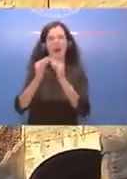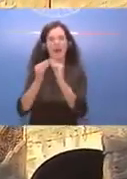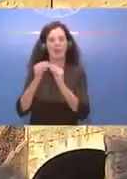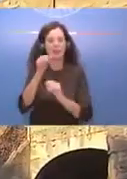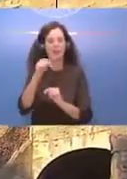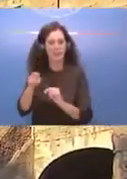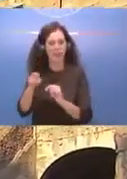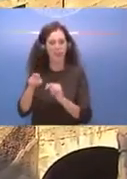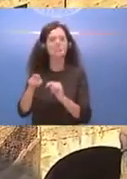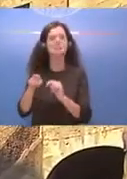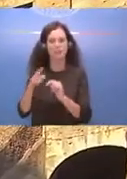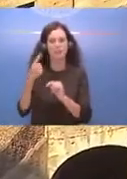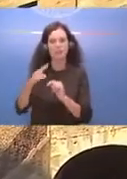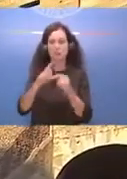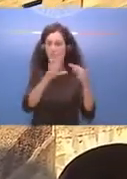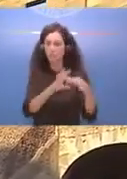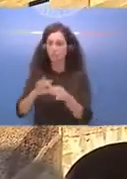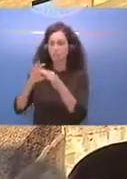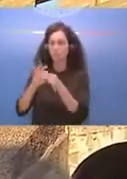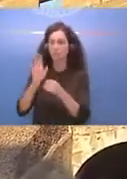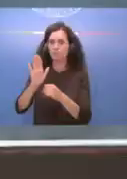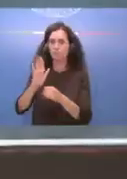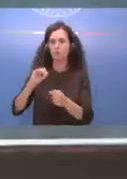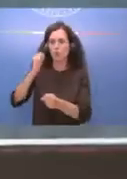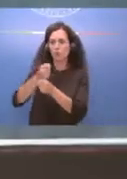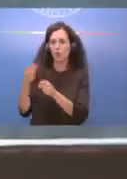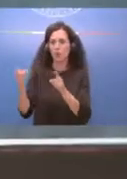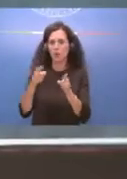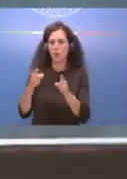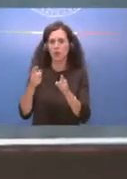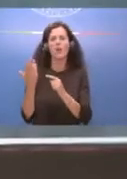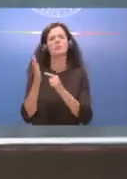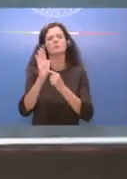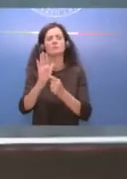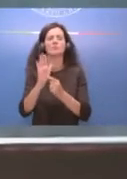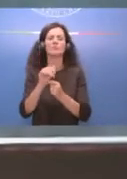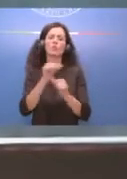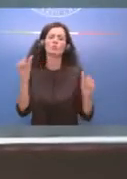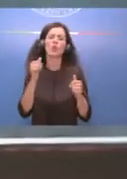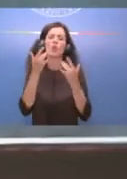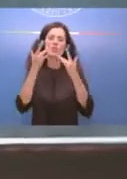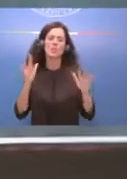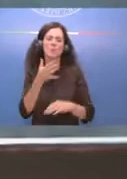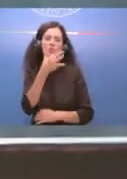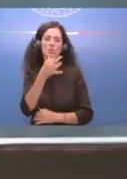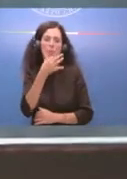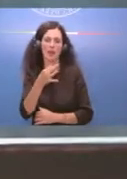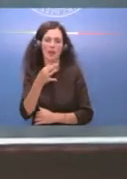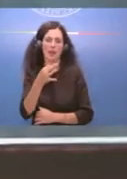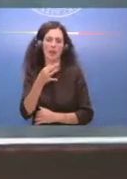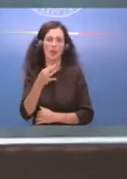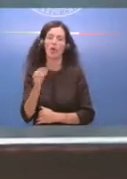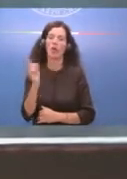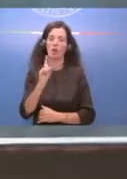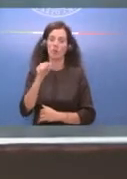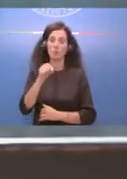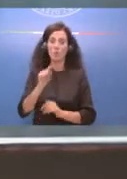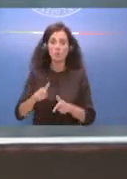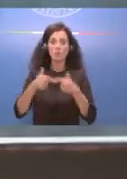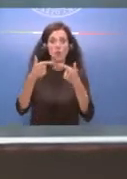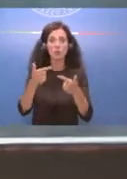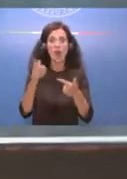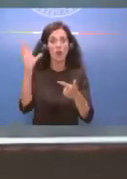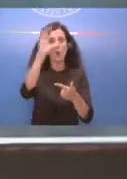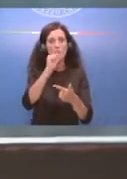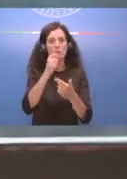separati dal loro contesto storico mostrandoli semplicemente come oggetti di particolare bellezza questo infatti non facilita la loro